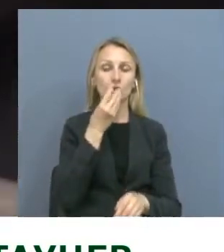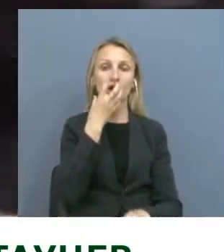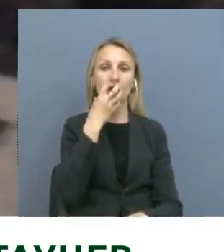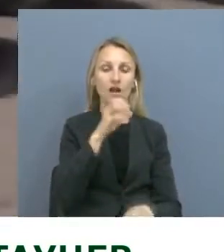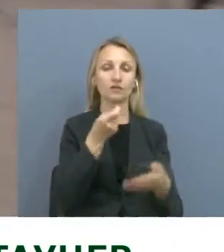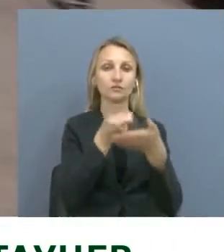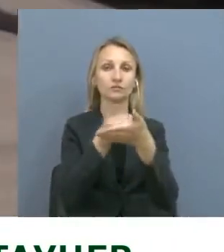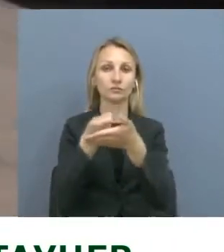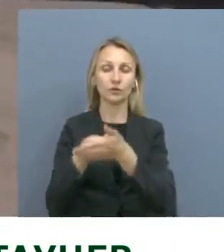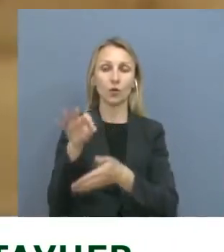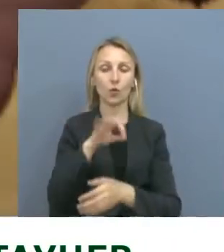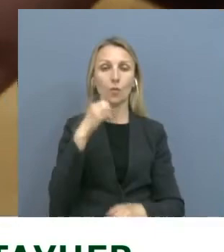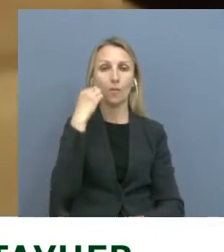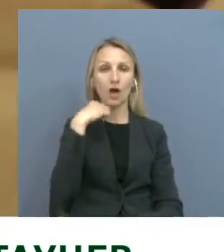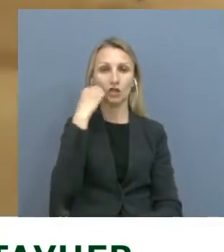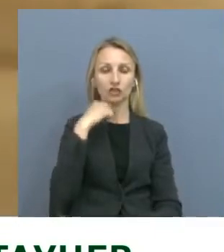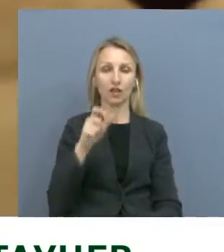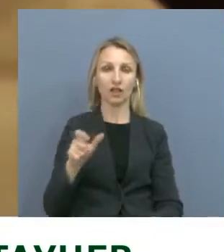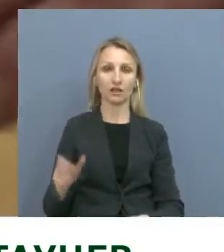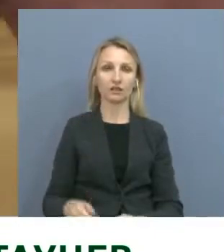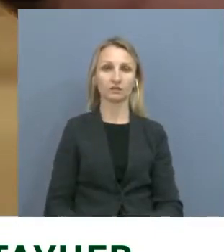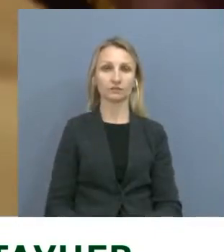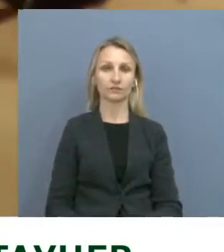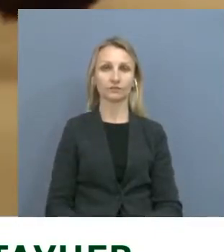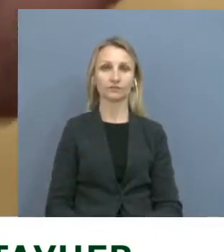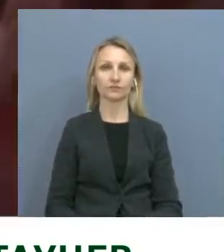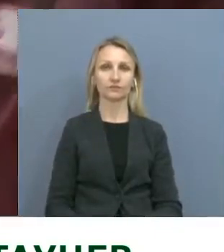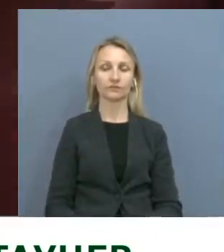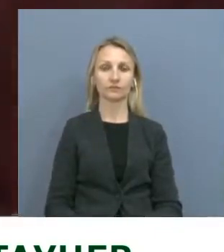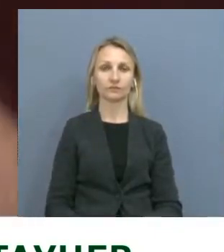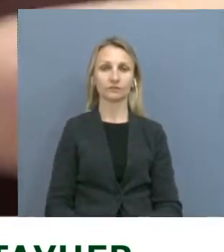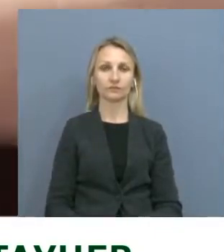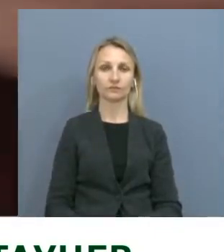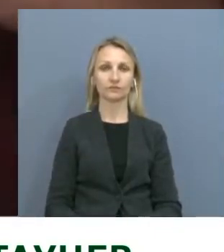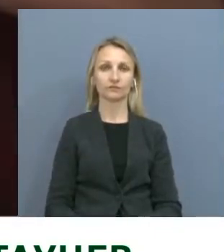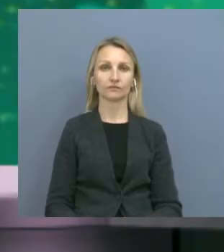проявляли заботу о пожилых. Анель Бисенбаева, Бауран Самагулов, Абай Тулеген, Кокше,